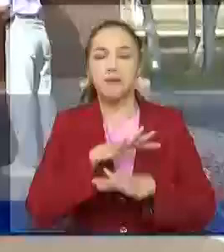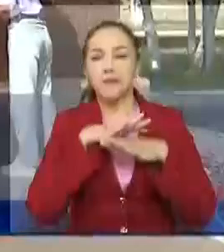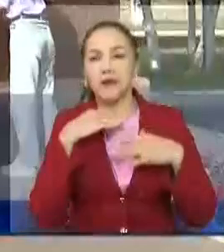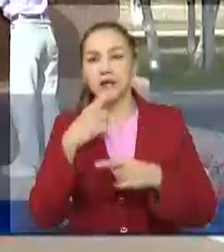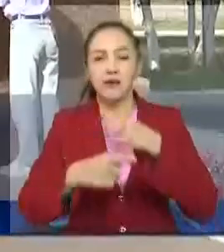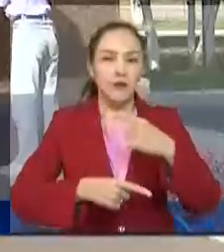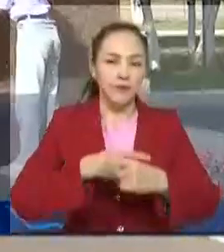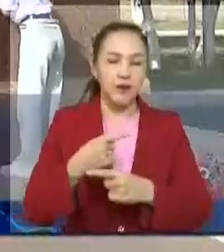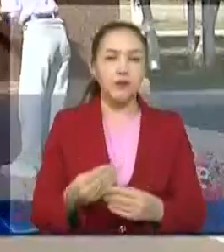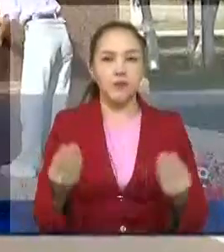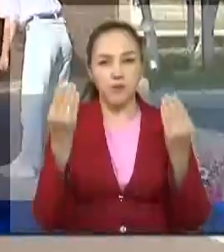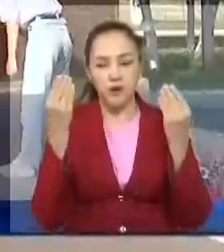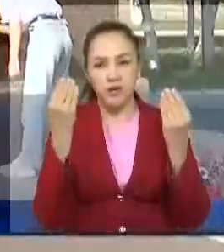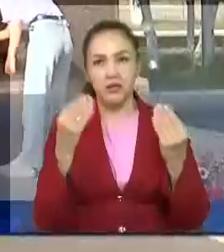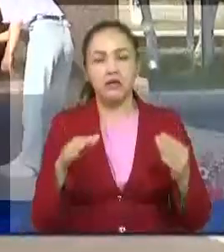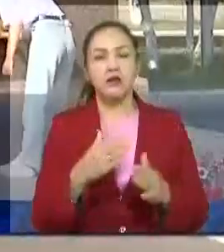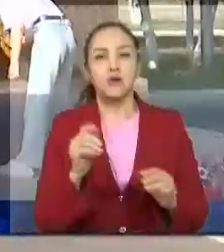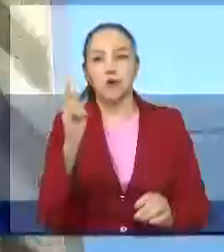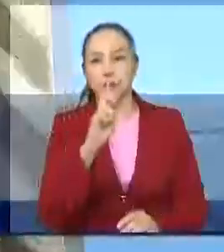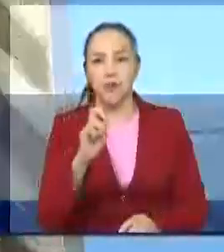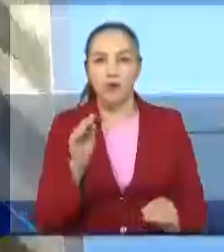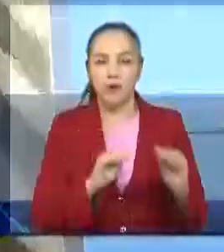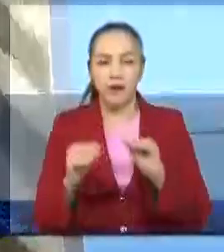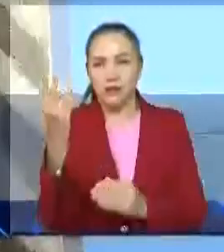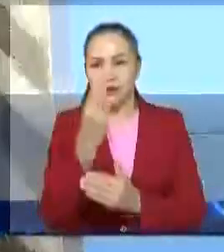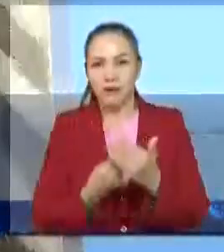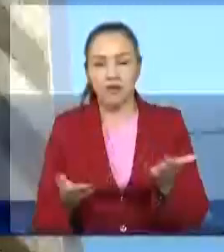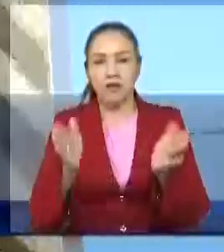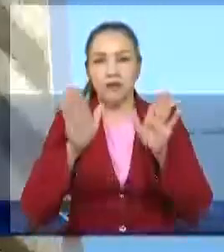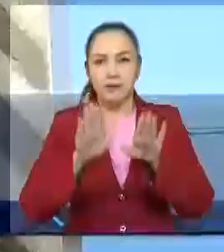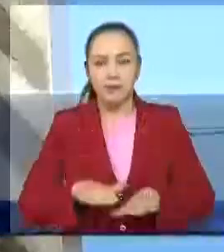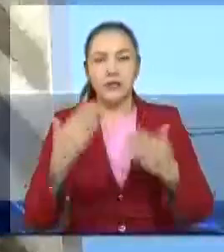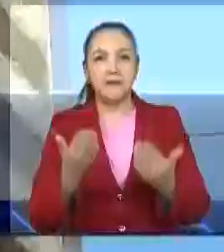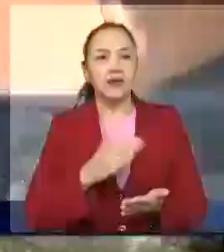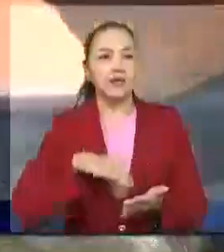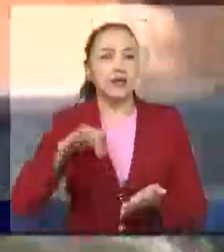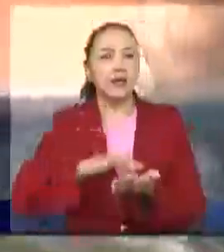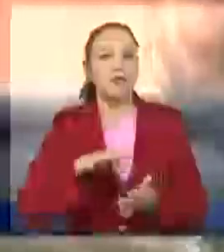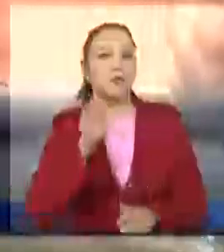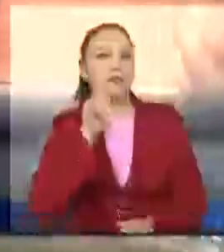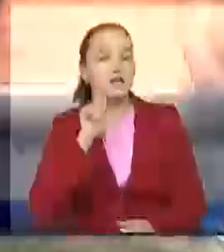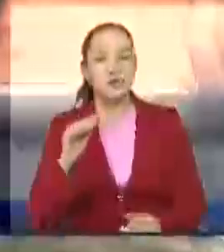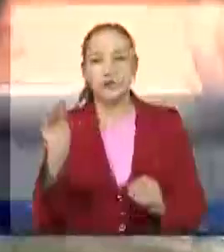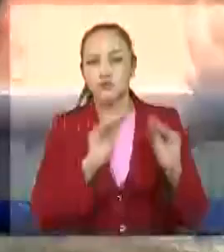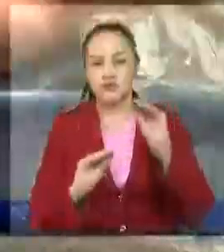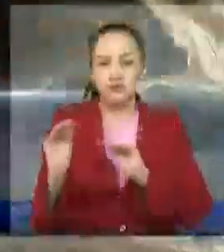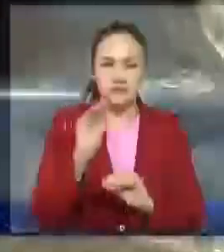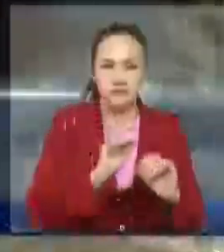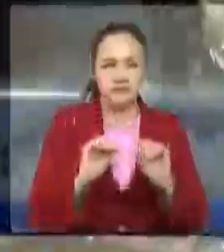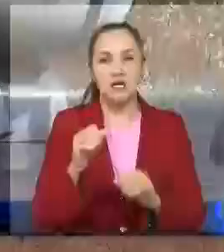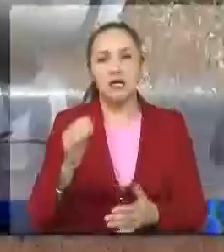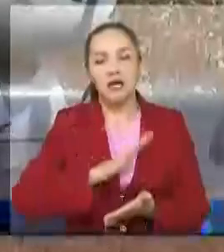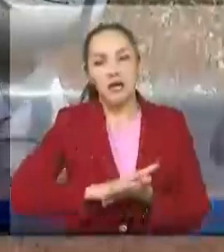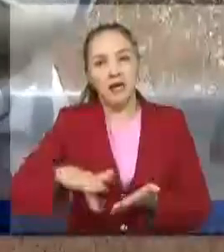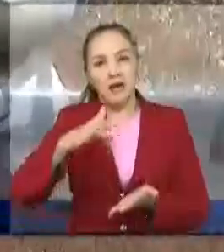жылға татитын мол мұрасы мен қоладан құйылған бейнесі ғана қалды. Бүгін қала жастары шаң басқан ескерткіштерді жуып, қала